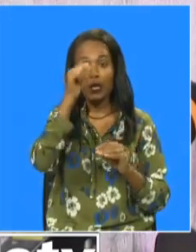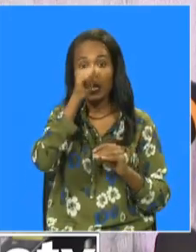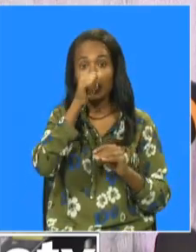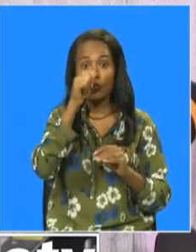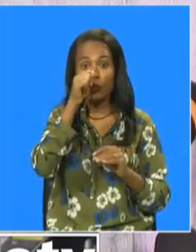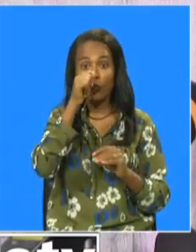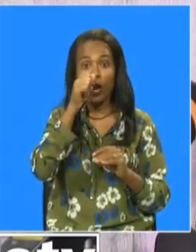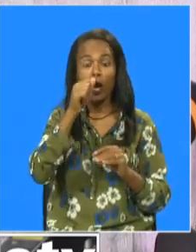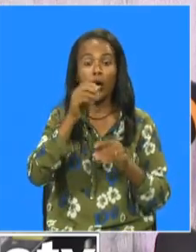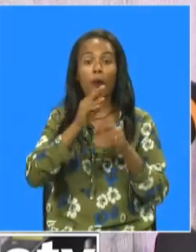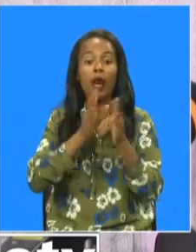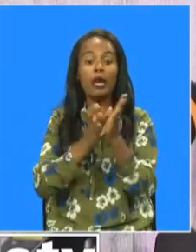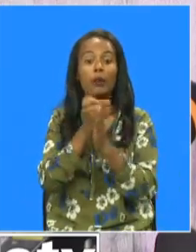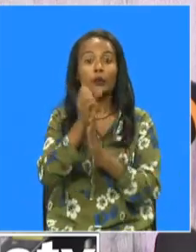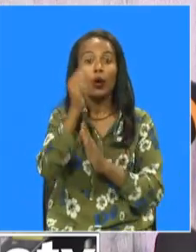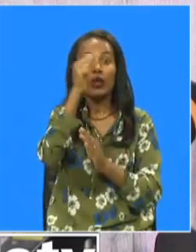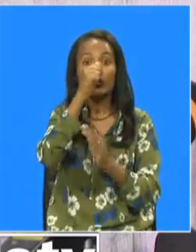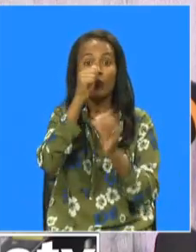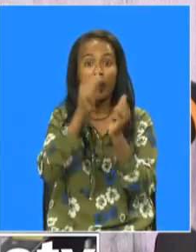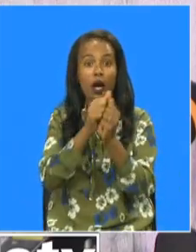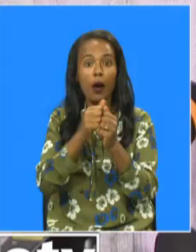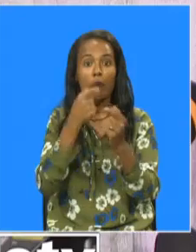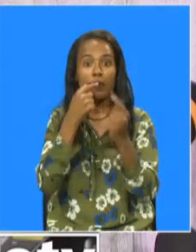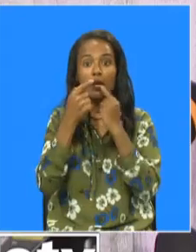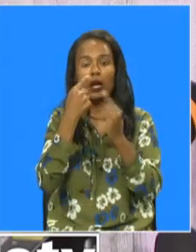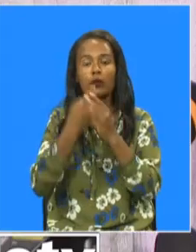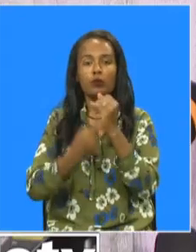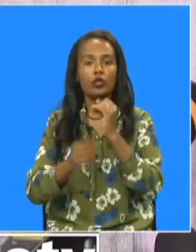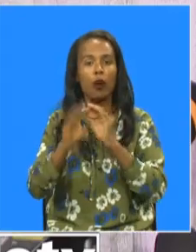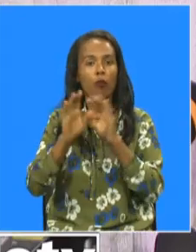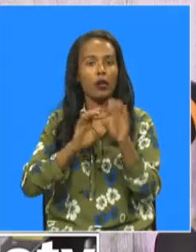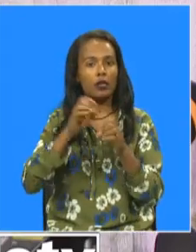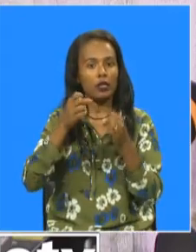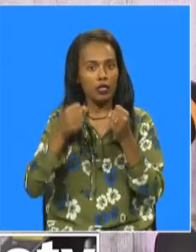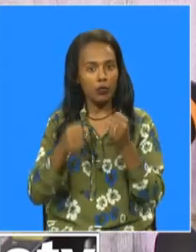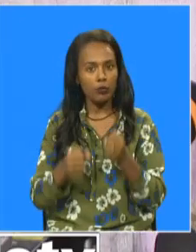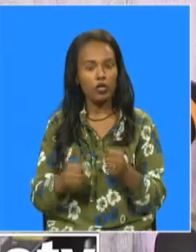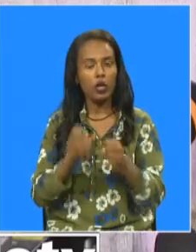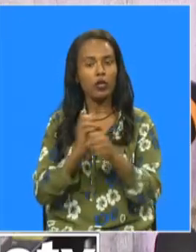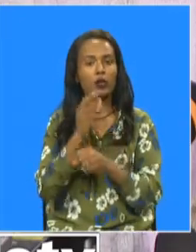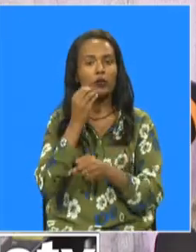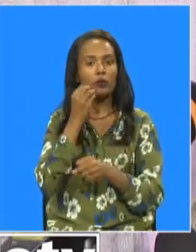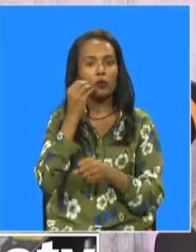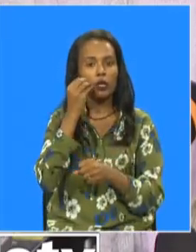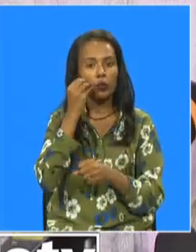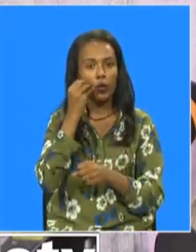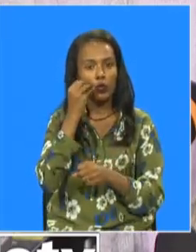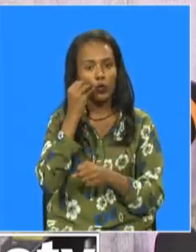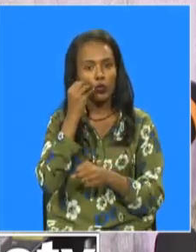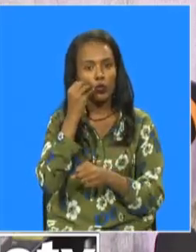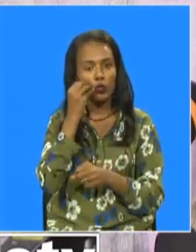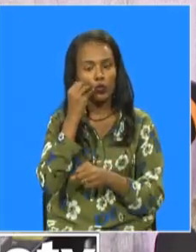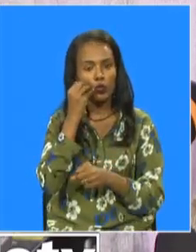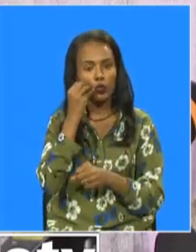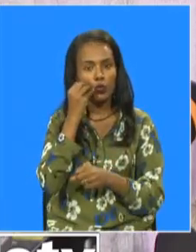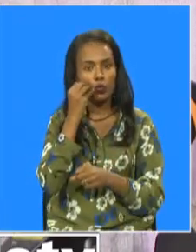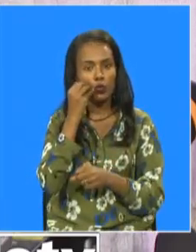ከኢትዮጵያ ከባለመብቷ ኢትዮጵያ ጋር በመነጋገር ብቻ ማድረግ እንደሚቻል ምክር ቤቱ